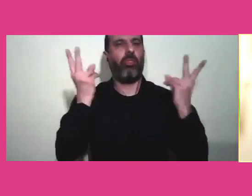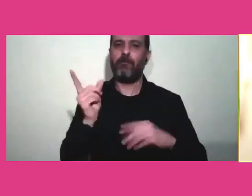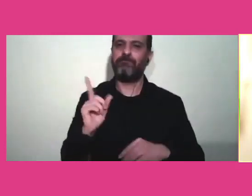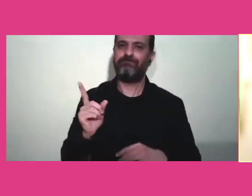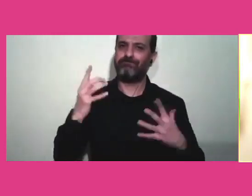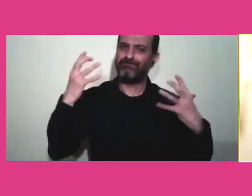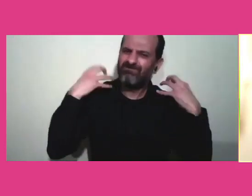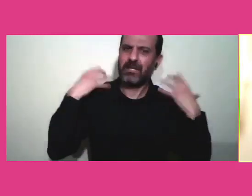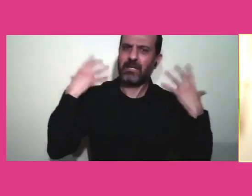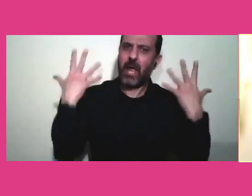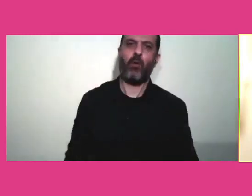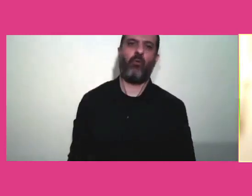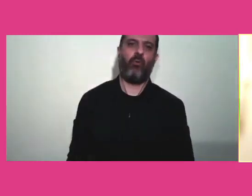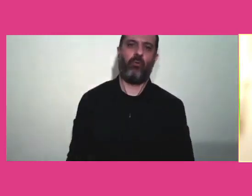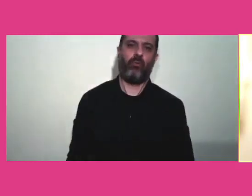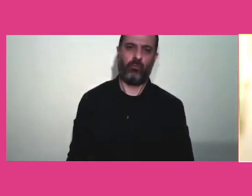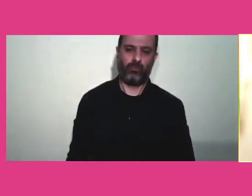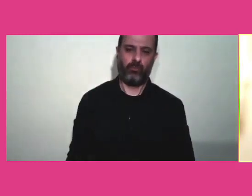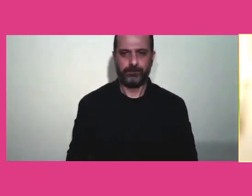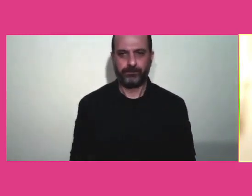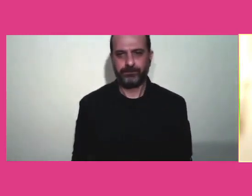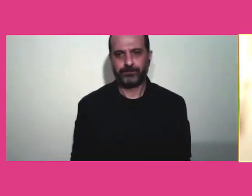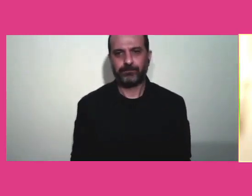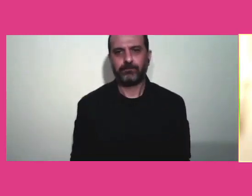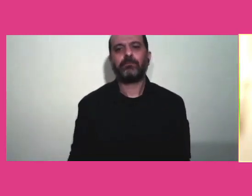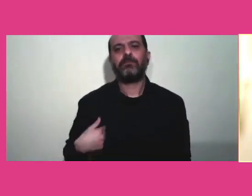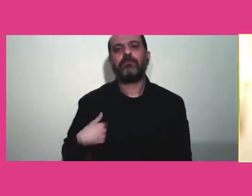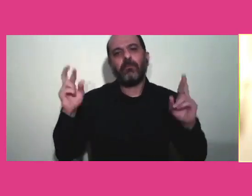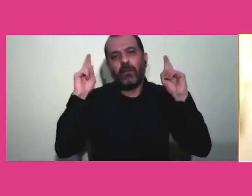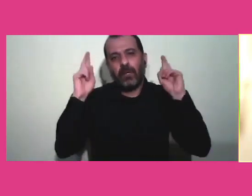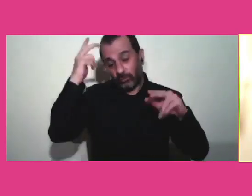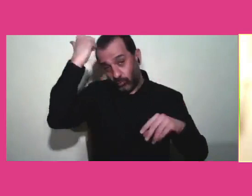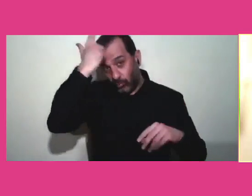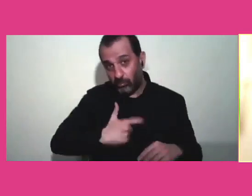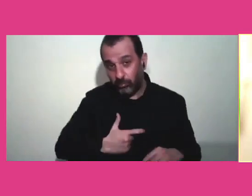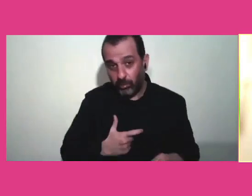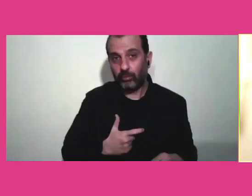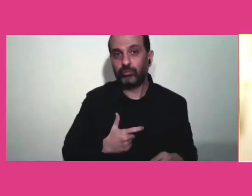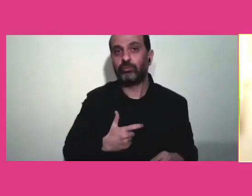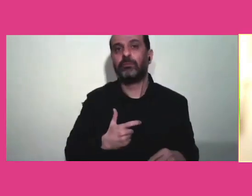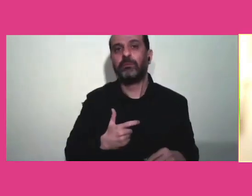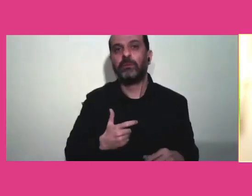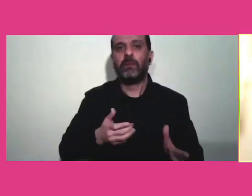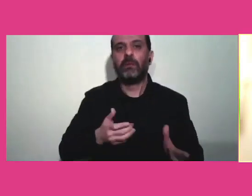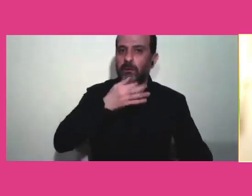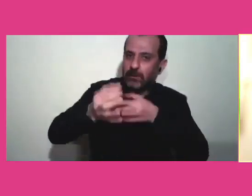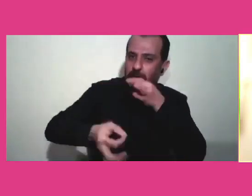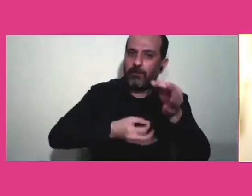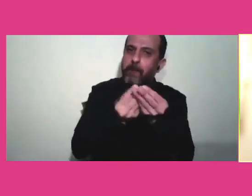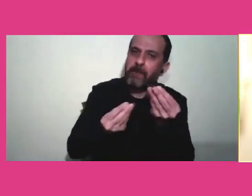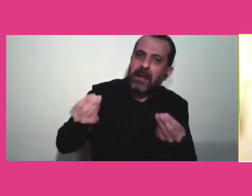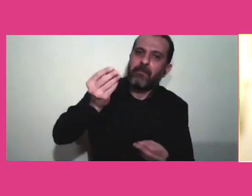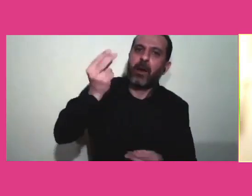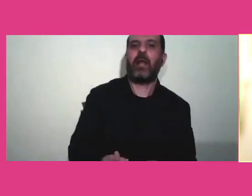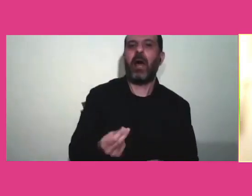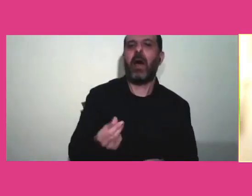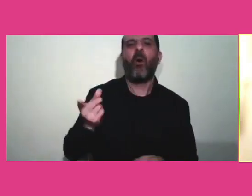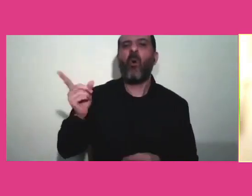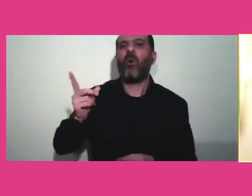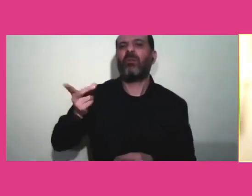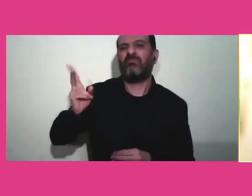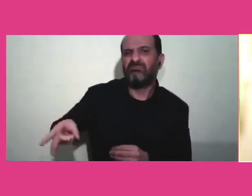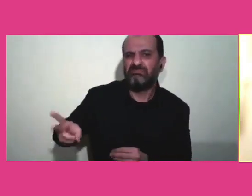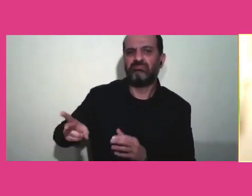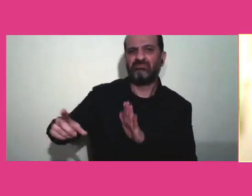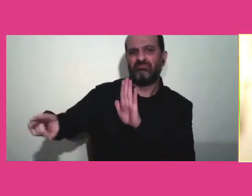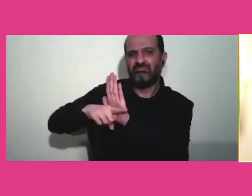Και ελπίζω και εγώ ίδιος να λέω περισσότερα καλά πράγματα από ότι κακά και να